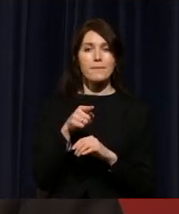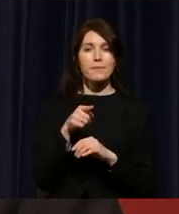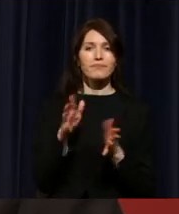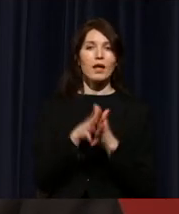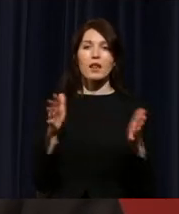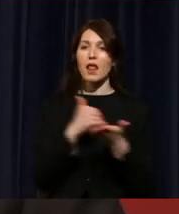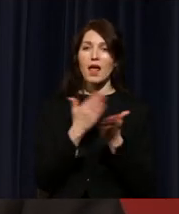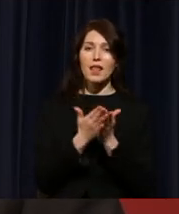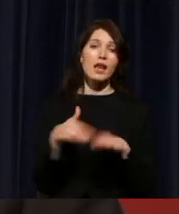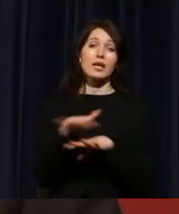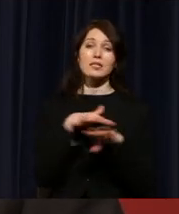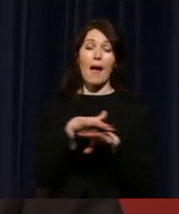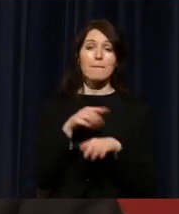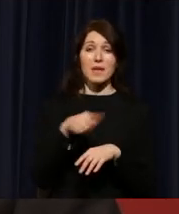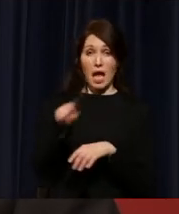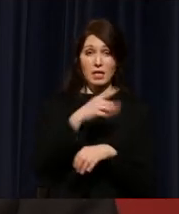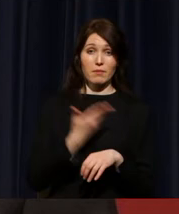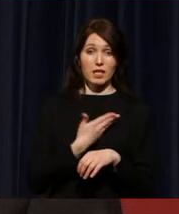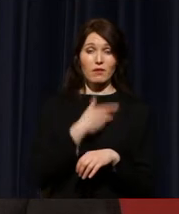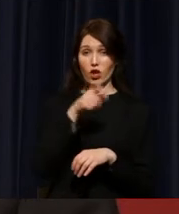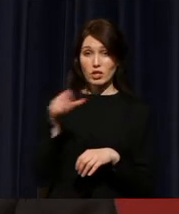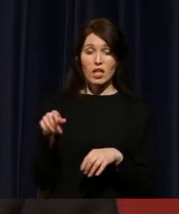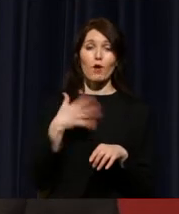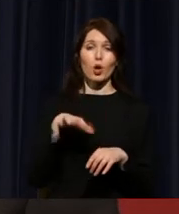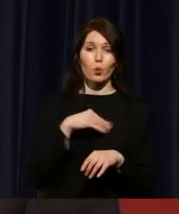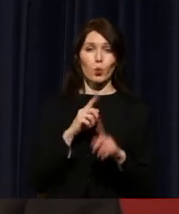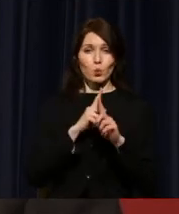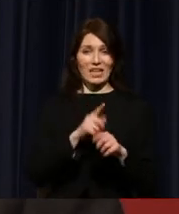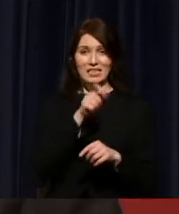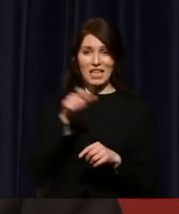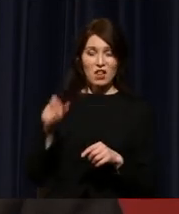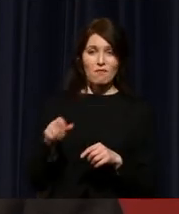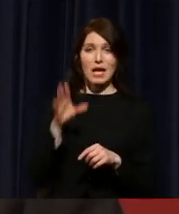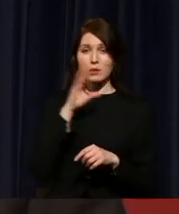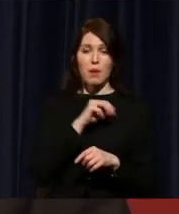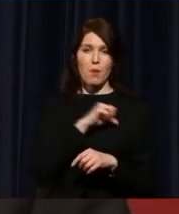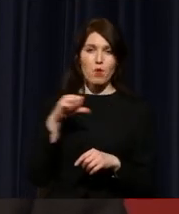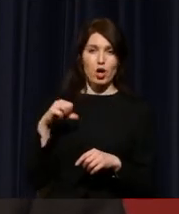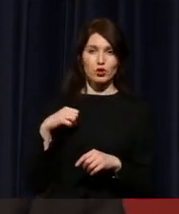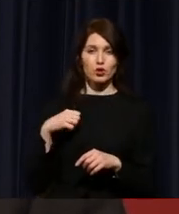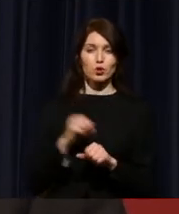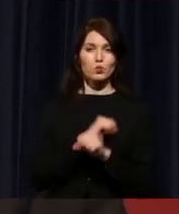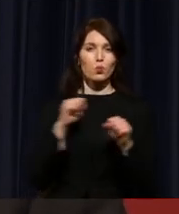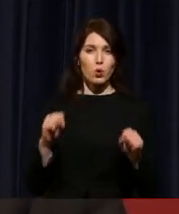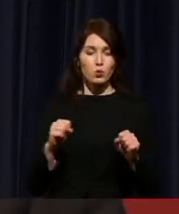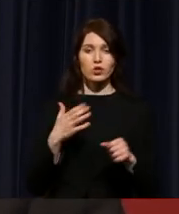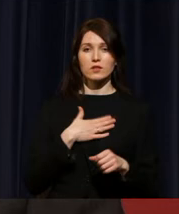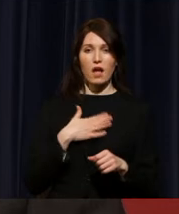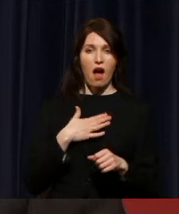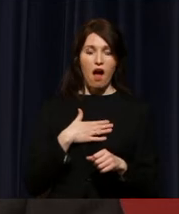lielākā daļa sabiedrībā dzīvojošie cilvēki, nu, tas ir mūsu līdzcilvēki, spēj paši nodrošināt